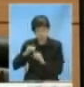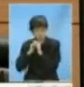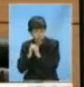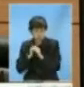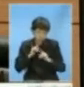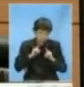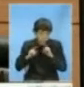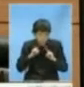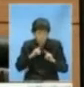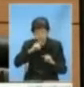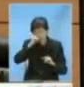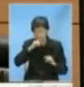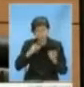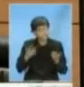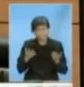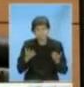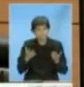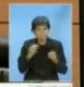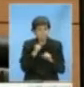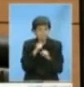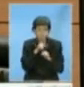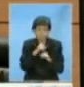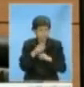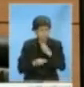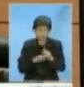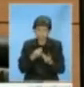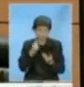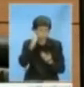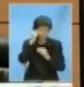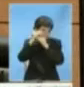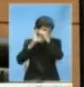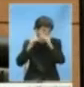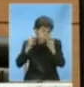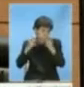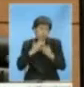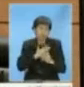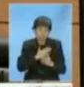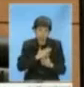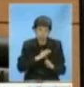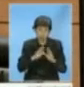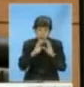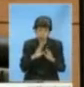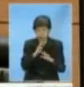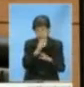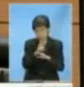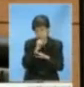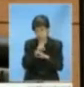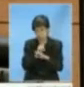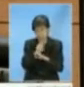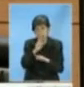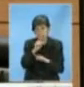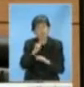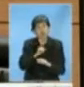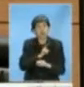เราไม่มีการพัฒนาตรงนี้เพราะฉะนั้นอยากจะขอฝากไปยังท่านประธานถึงรัฐมนตรี